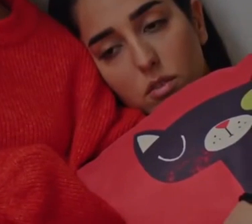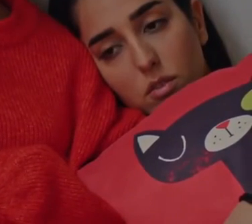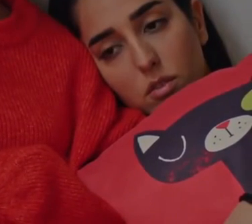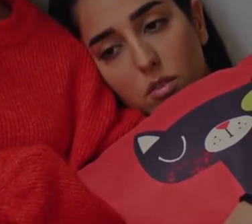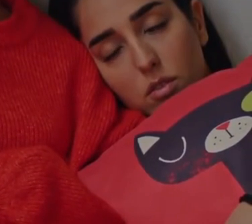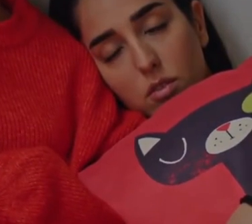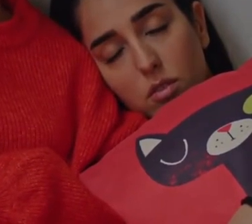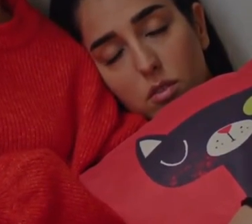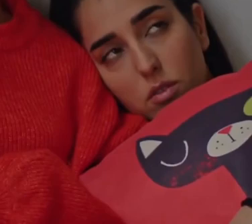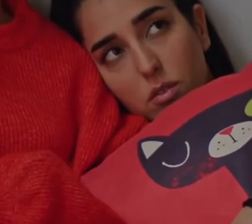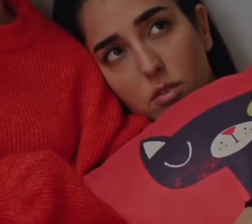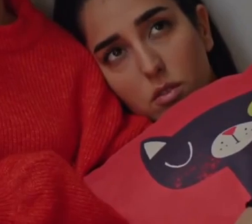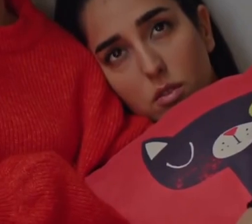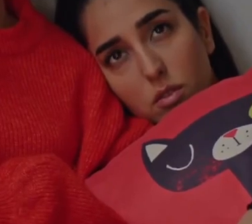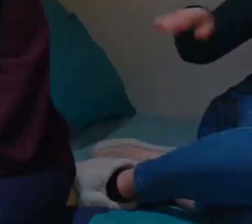onu izliyor.